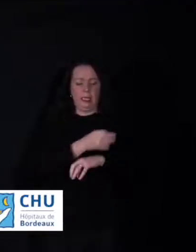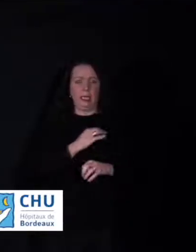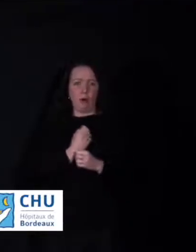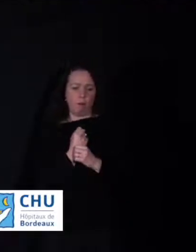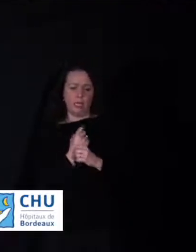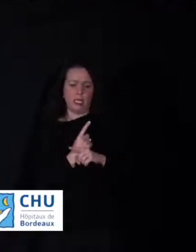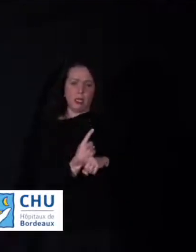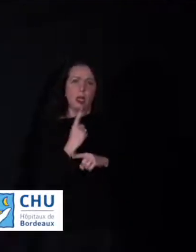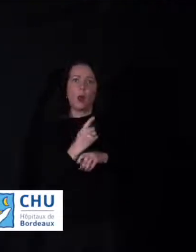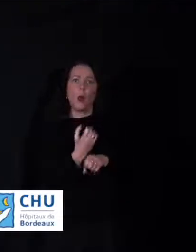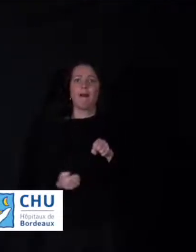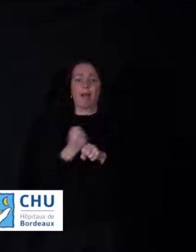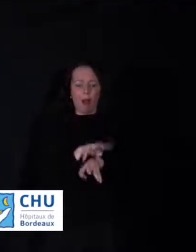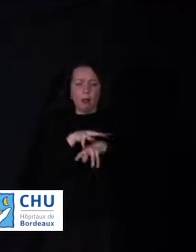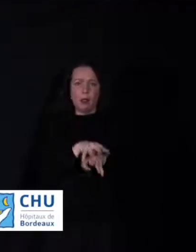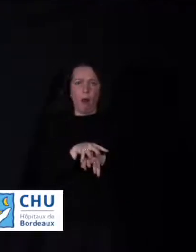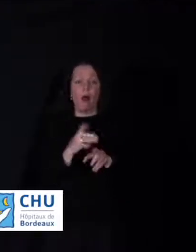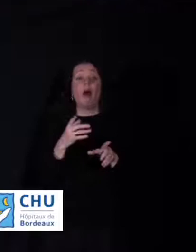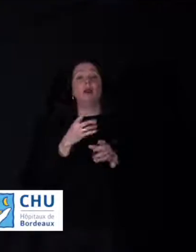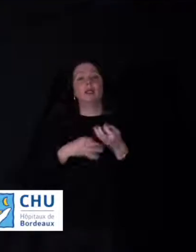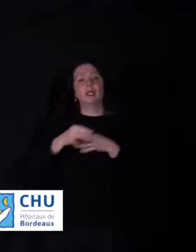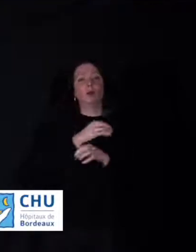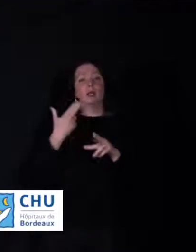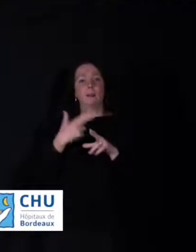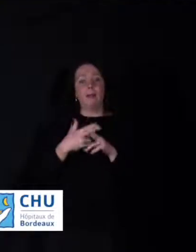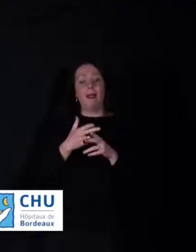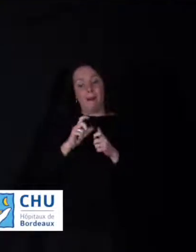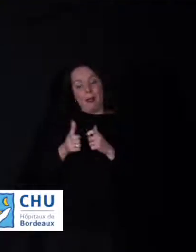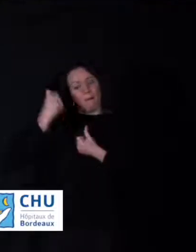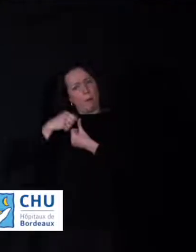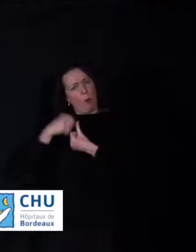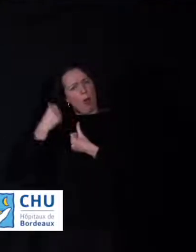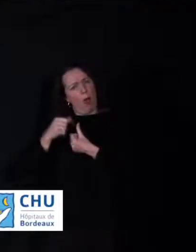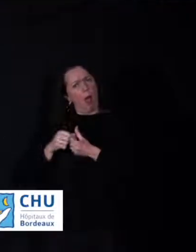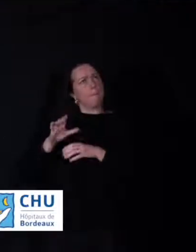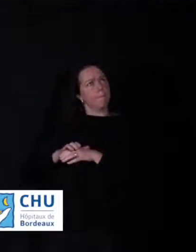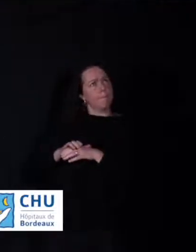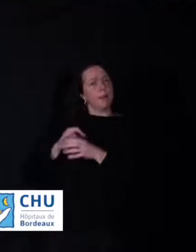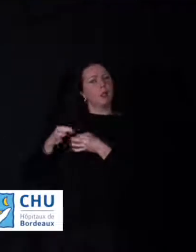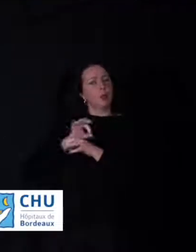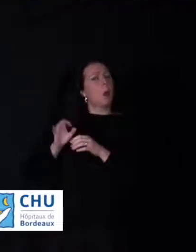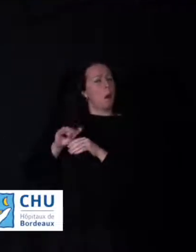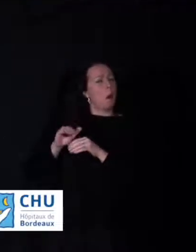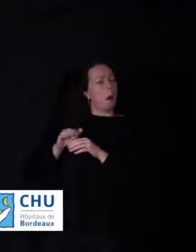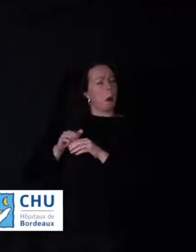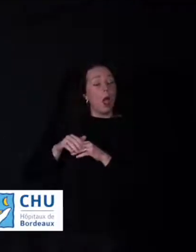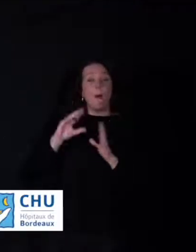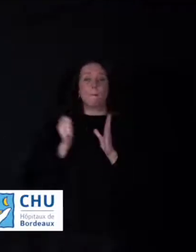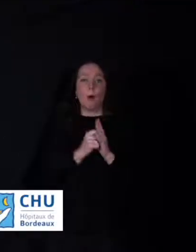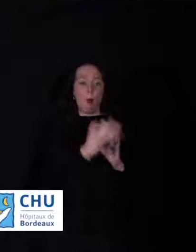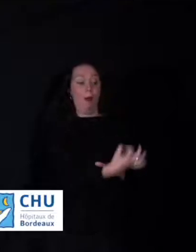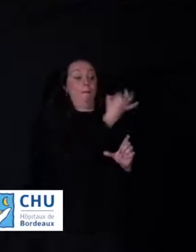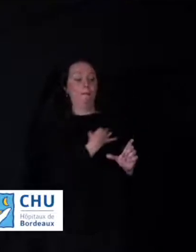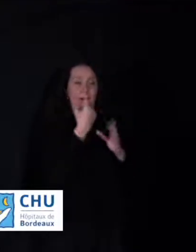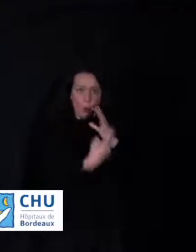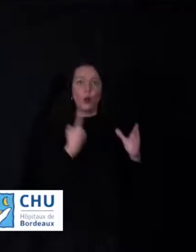allez produire des anticorps et surtout des cellules spécifiques qu'on appelle mémoire, qui vont rester là un peu en veille et qui vont ressortir lorsque vous rencontrerez